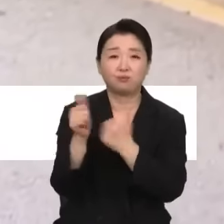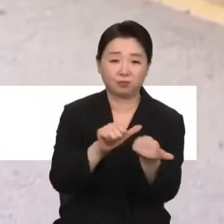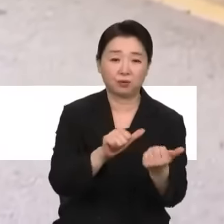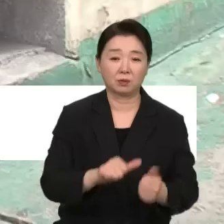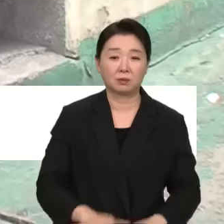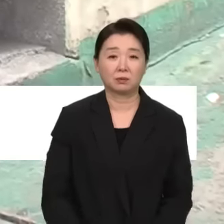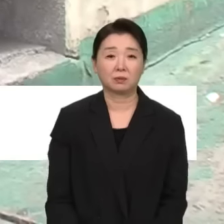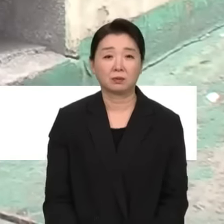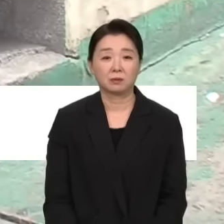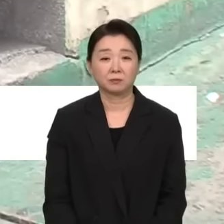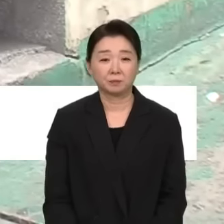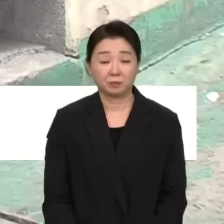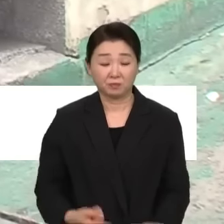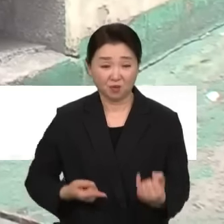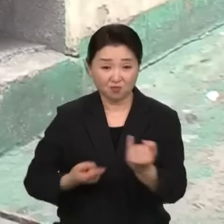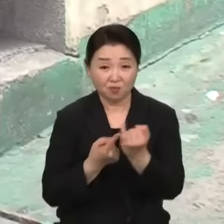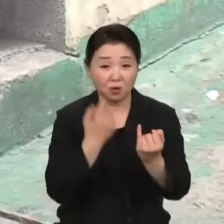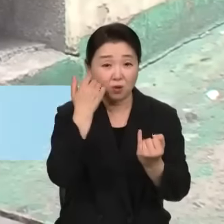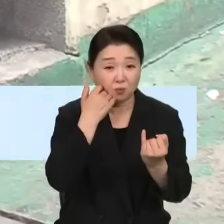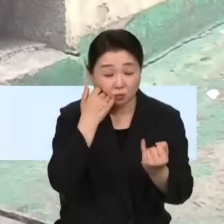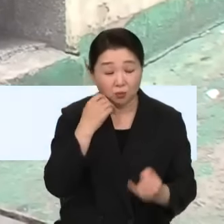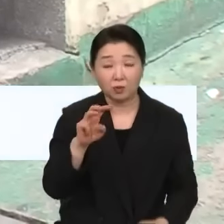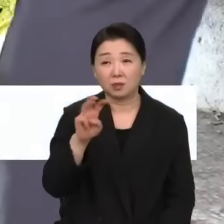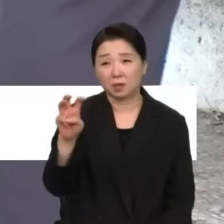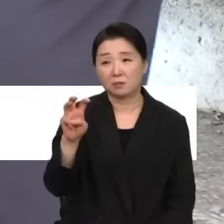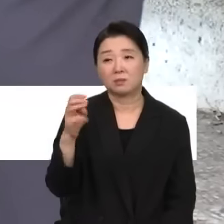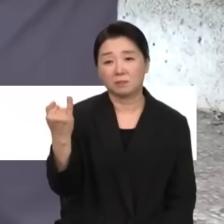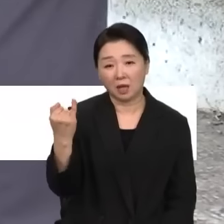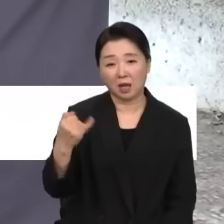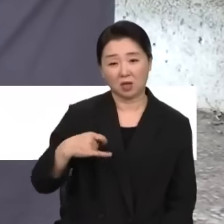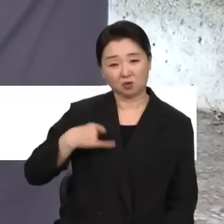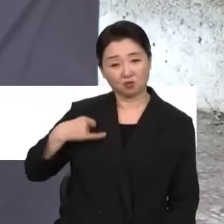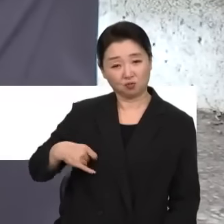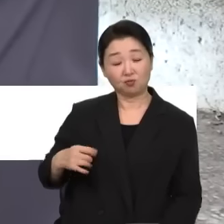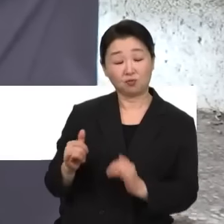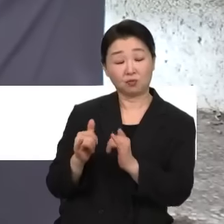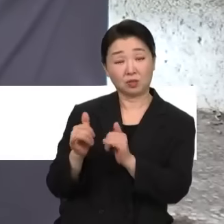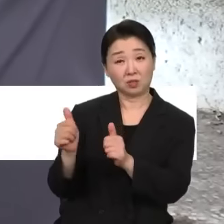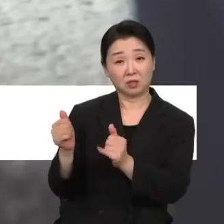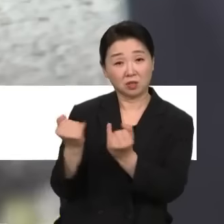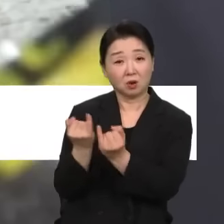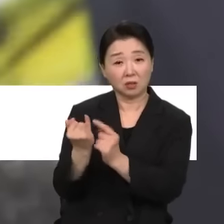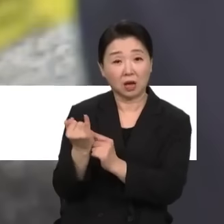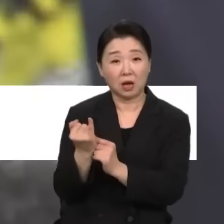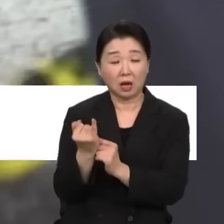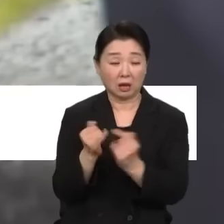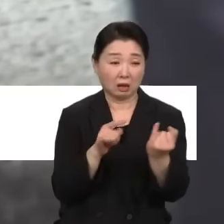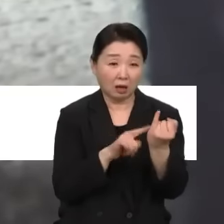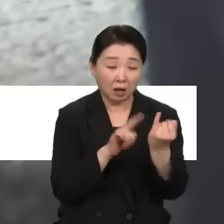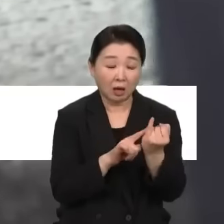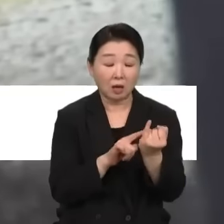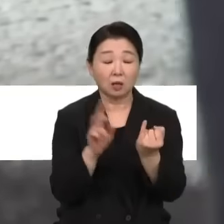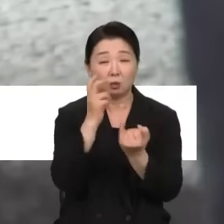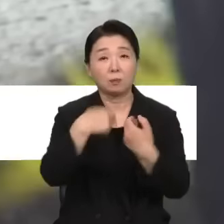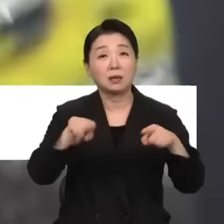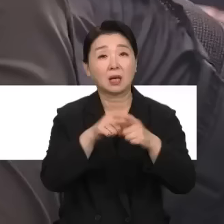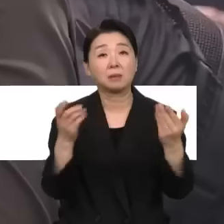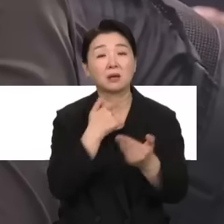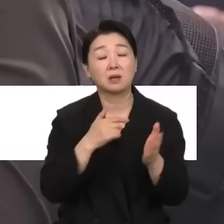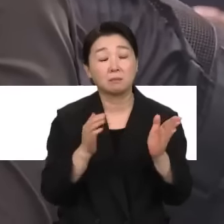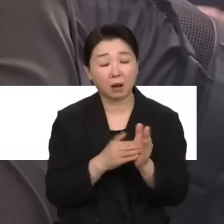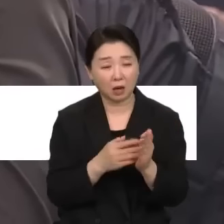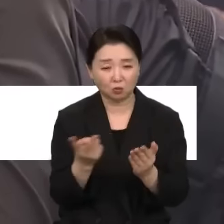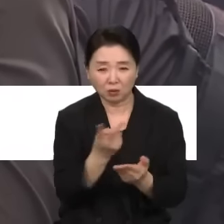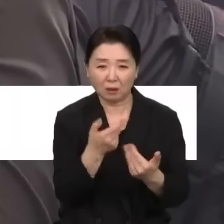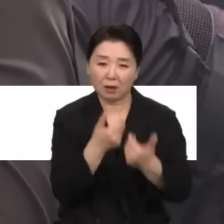숨졌습니다. 흉기를 휘두른 건 30대 중국인 여성 B씨로 숨진 여성과 노래방에서 도우미로 일해왔는데 두 사람의